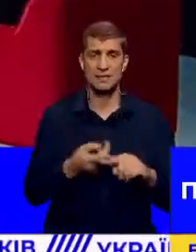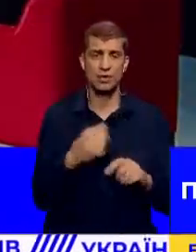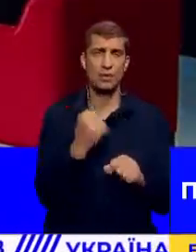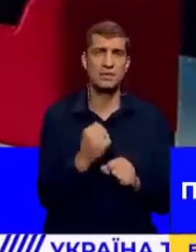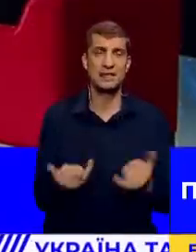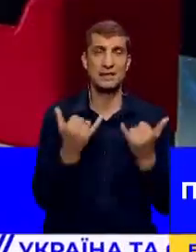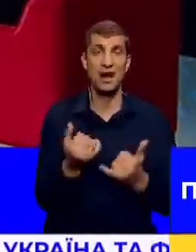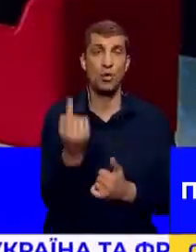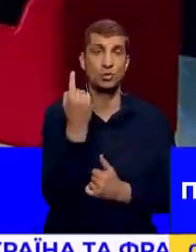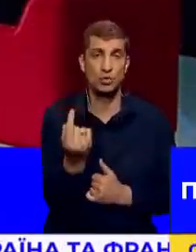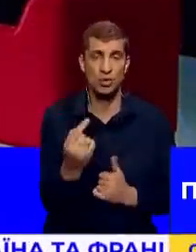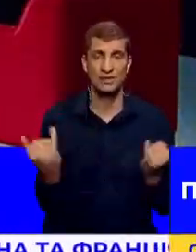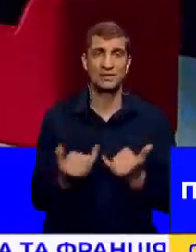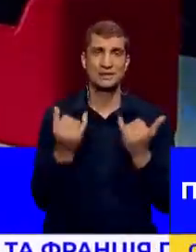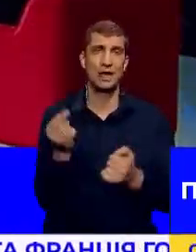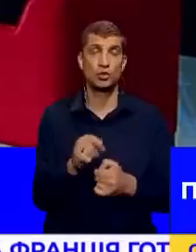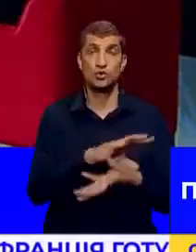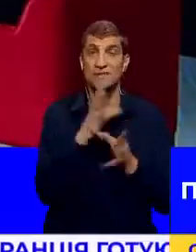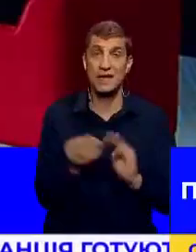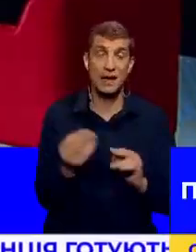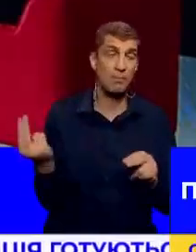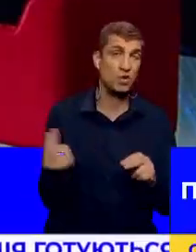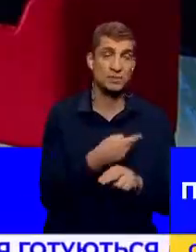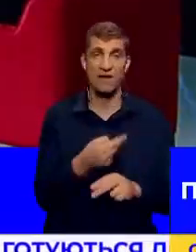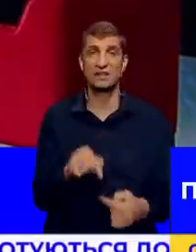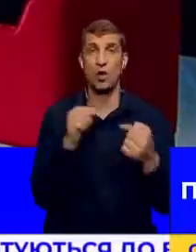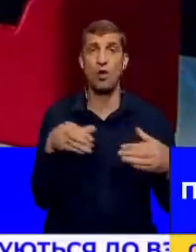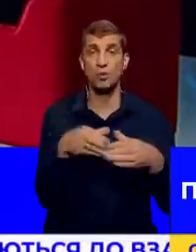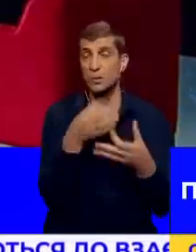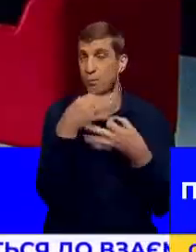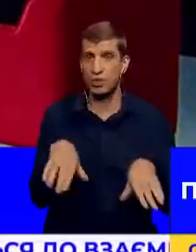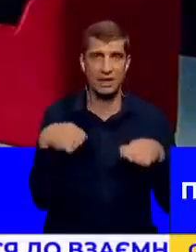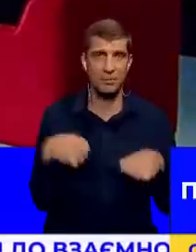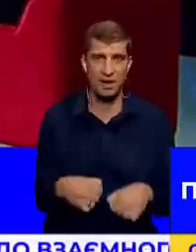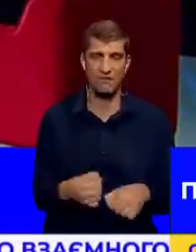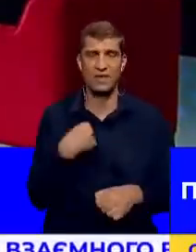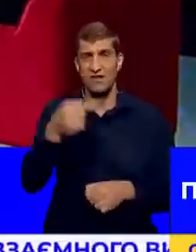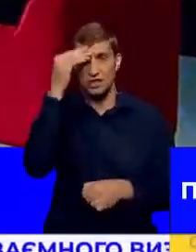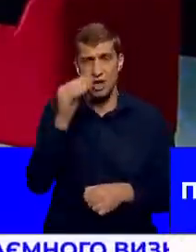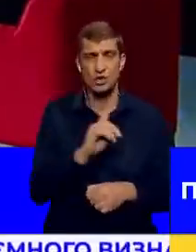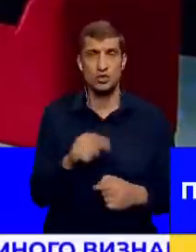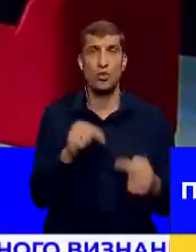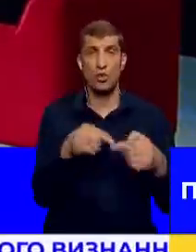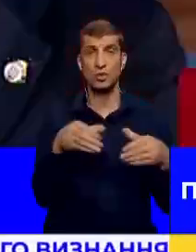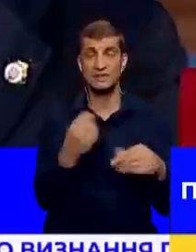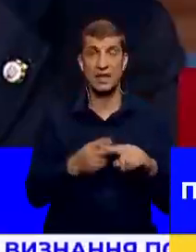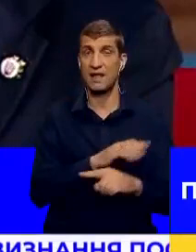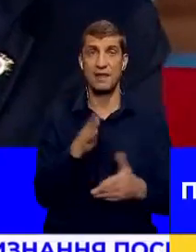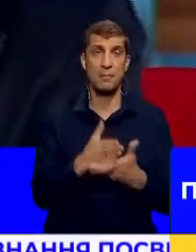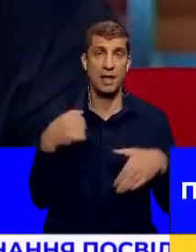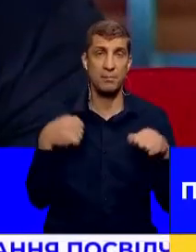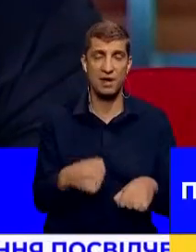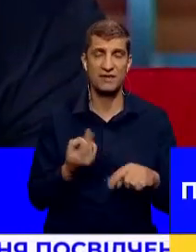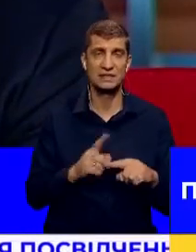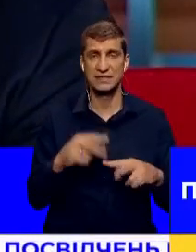робиться для одного. Для того, щоб взагалі позбавити опозицію будь-яких прав. Я вважаю, що опозиція, яка не має прав,